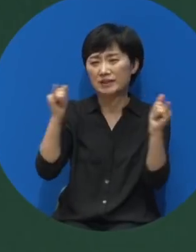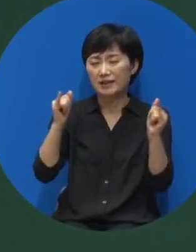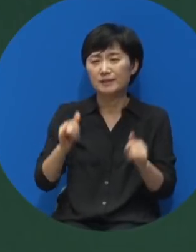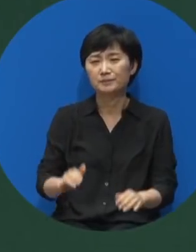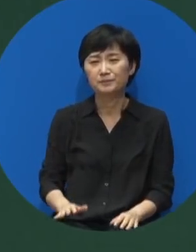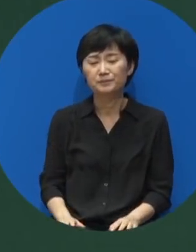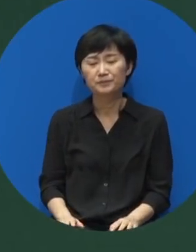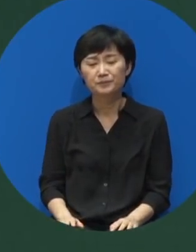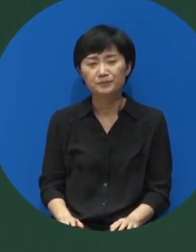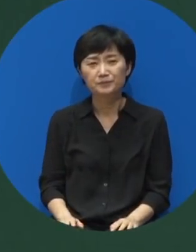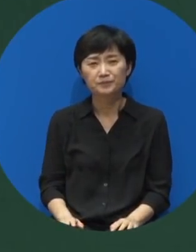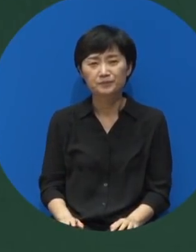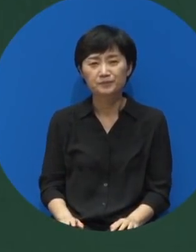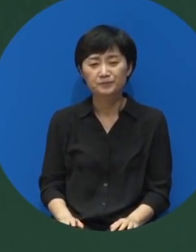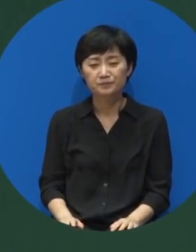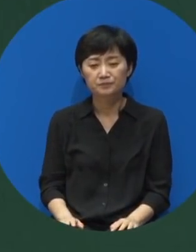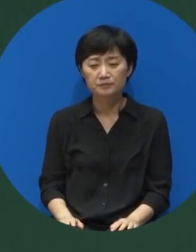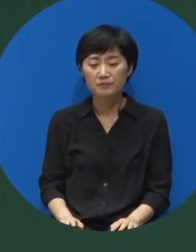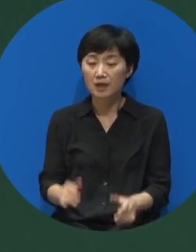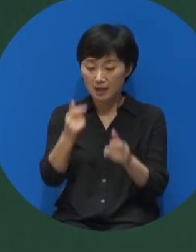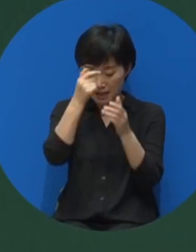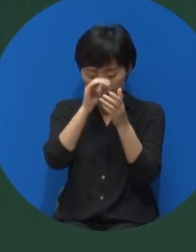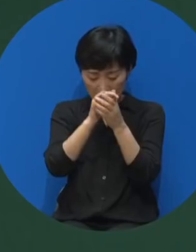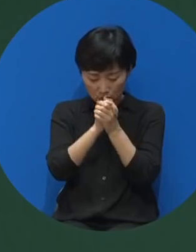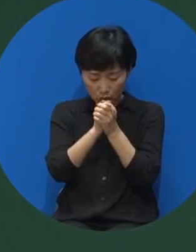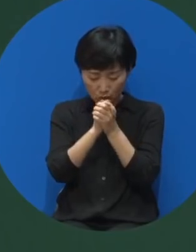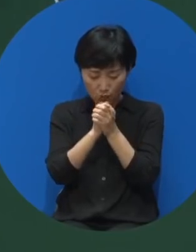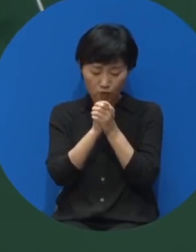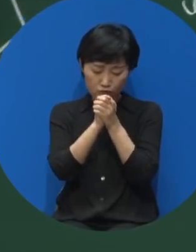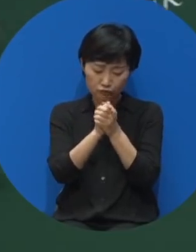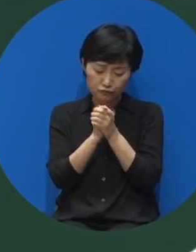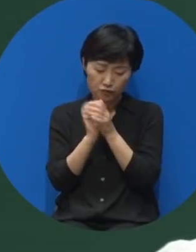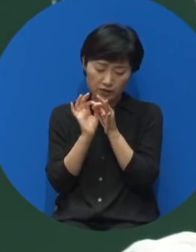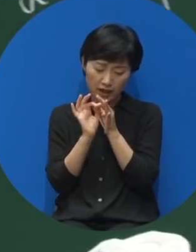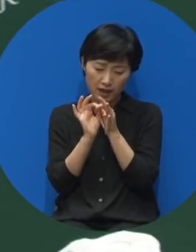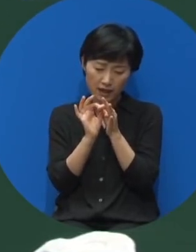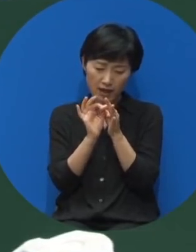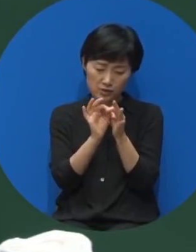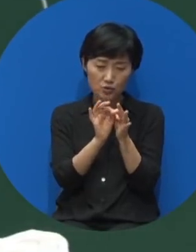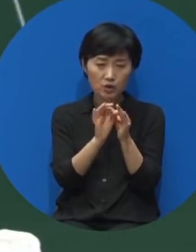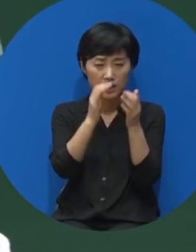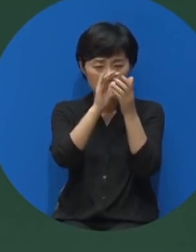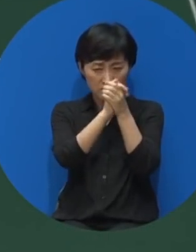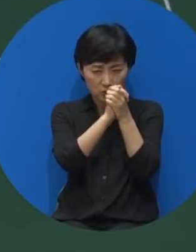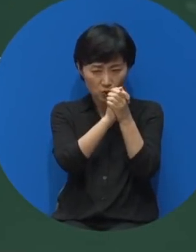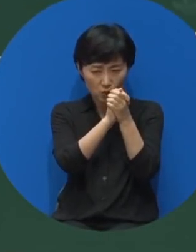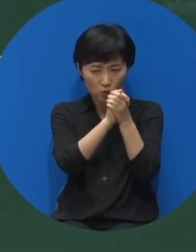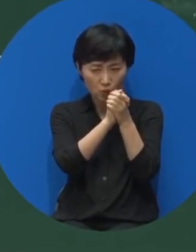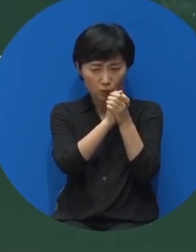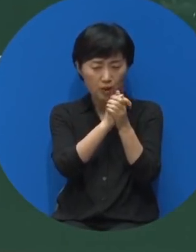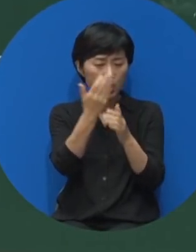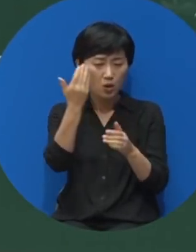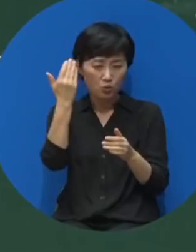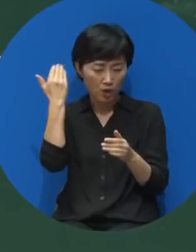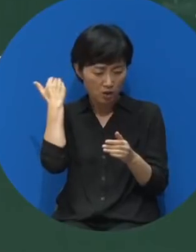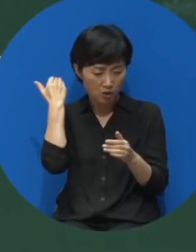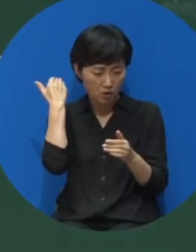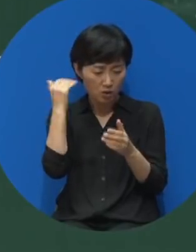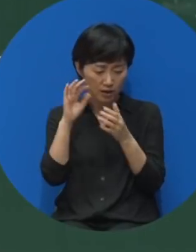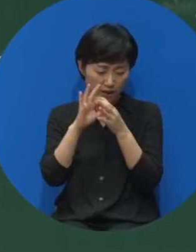传道者的现住址是神的灵，是被耶和华的灵感动的地方. 어느 정도 기도하고 있으면 되는 거니까요. 이 기도 항상 누리고 있으면 미래가 보여요.